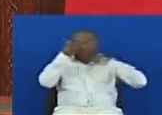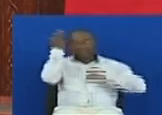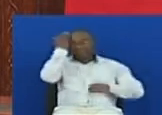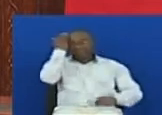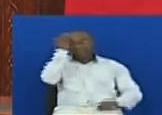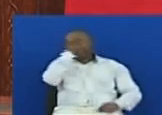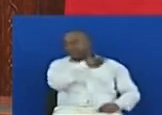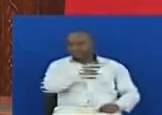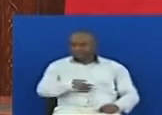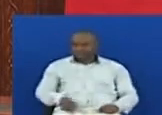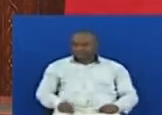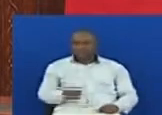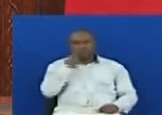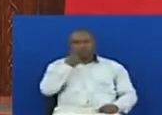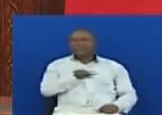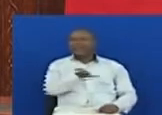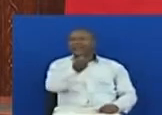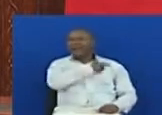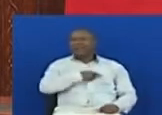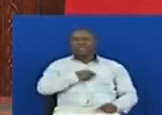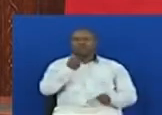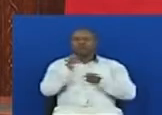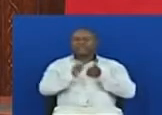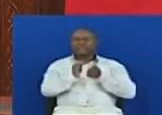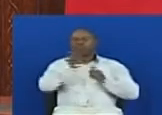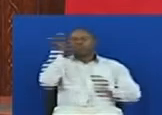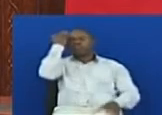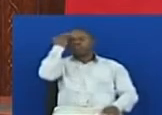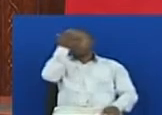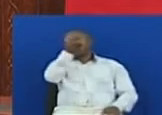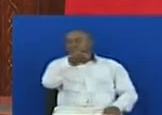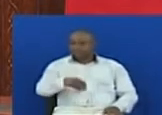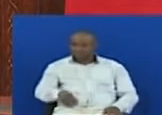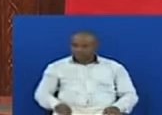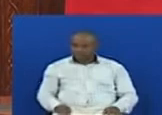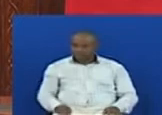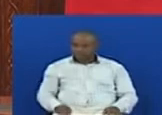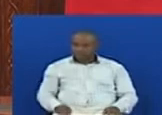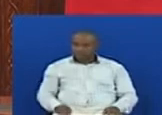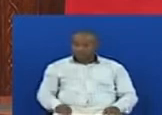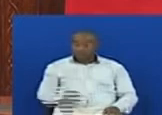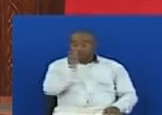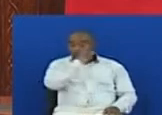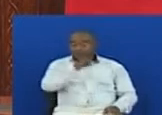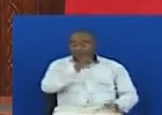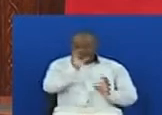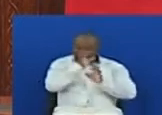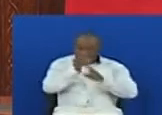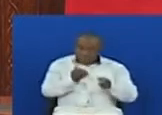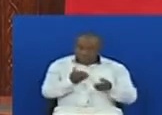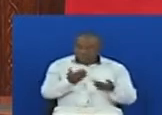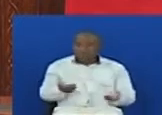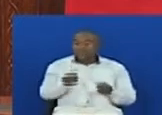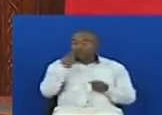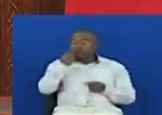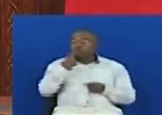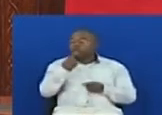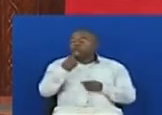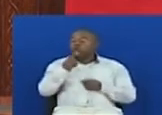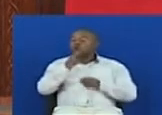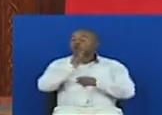maneno yale wanaona washibishe, waje kujiulize. Wao wana sayansi, wale kwa na sayansi kubwa. Leo tunaona corona iliko